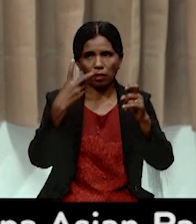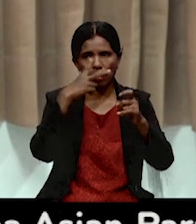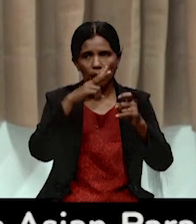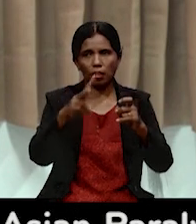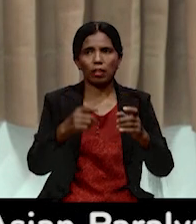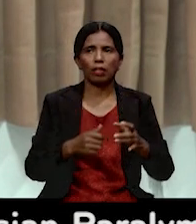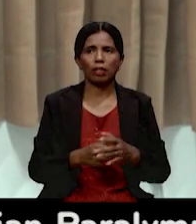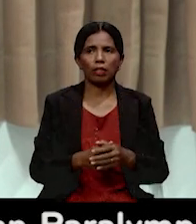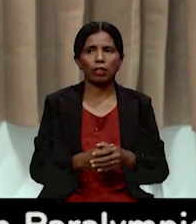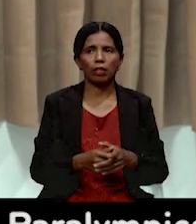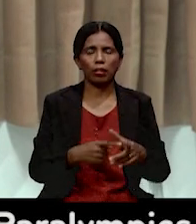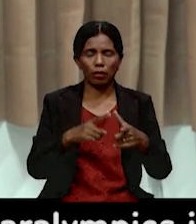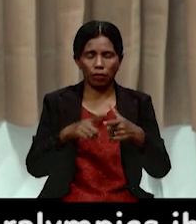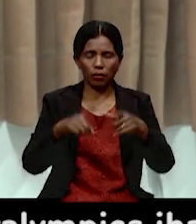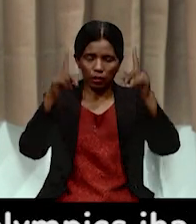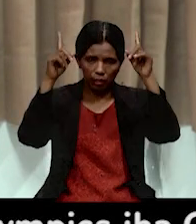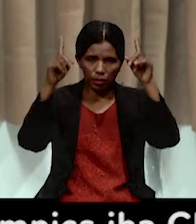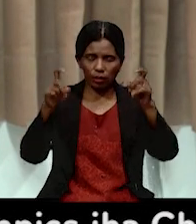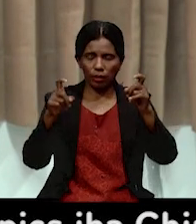fembele hetang karta konsan